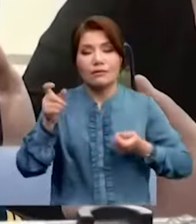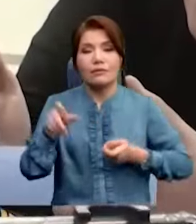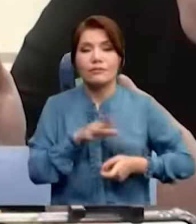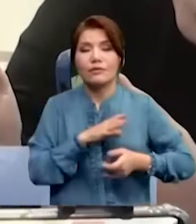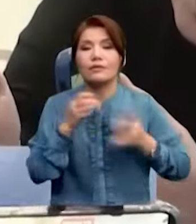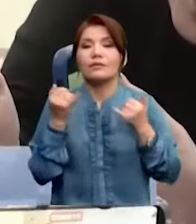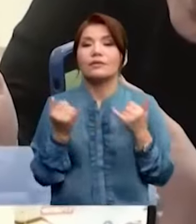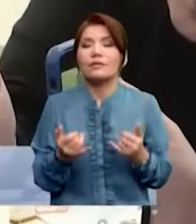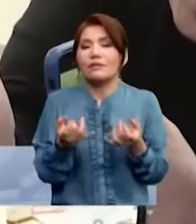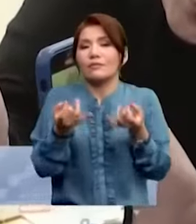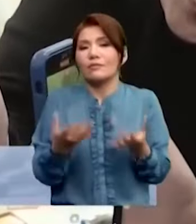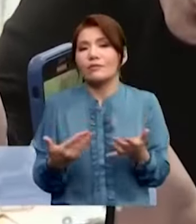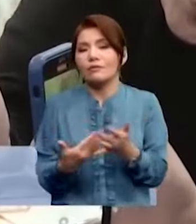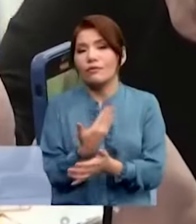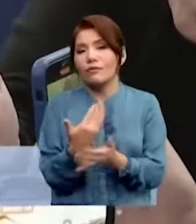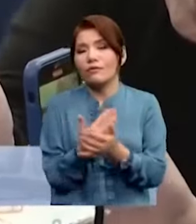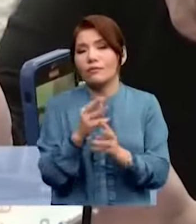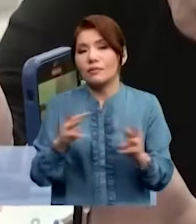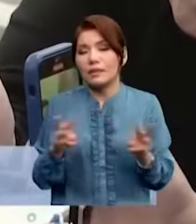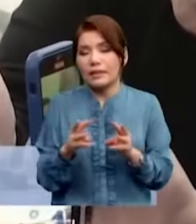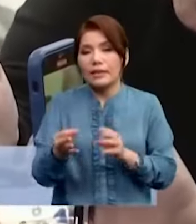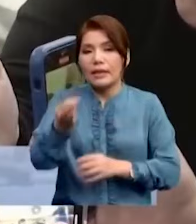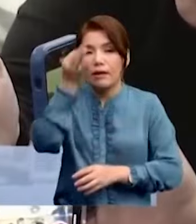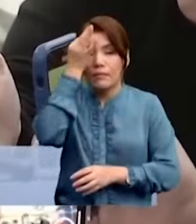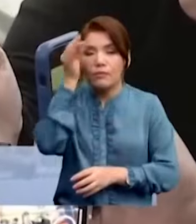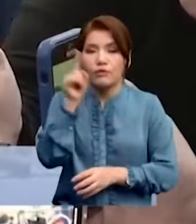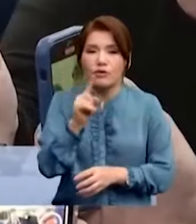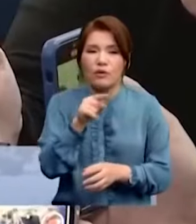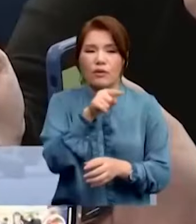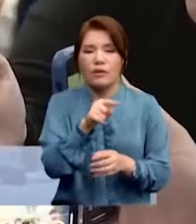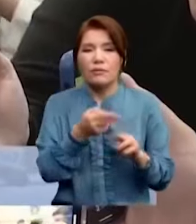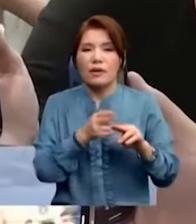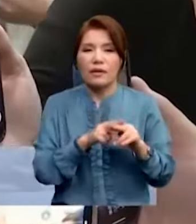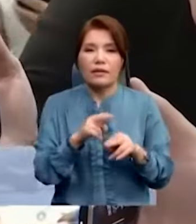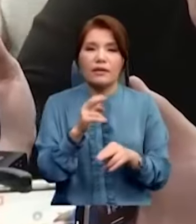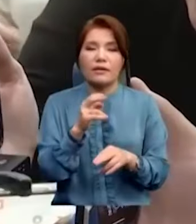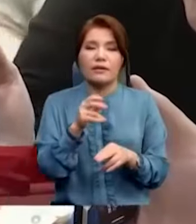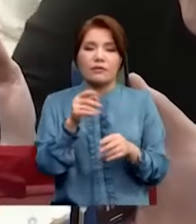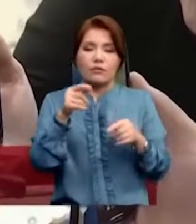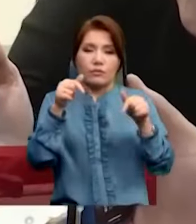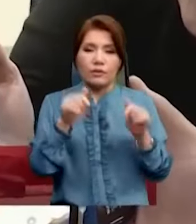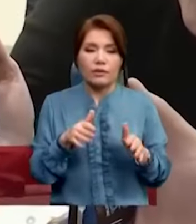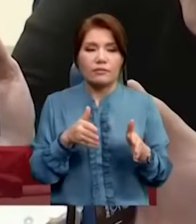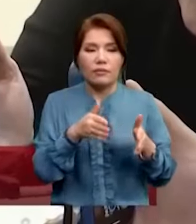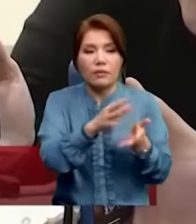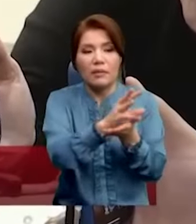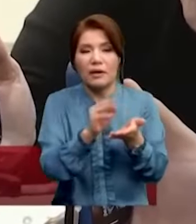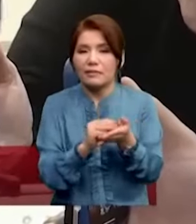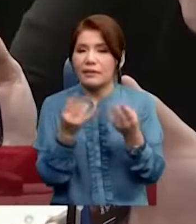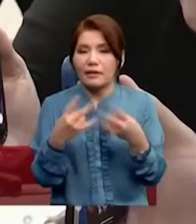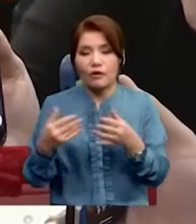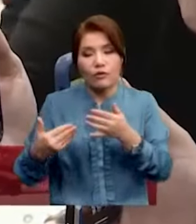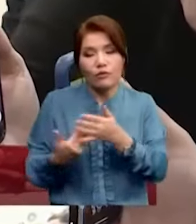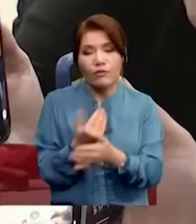мы просто новому премьер-министру напомнили о том, что не нужно идти по тому пути, нужно принимать смелые решения, нужно